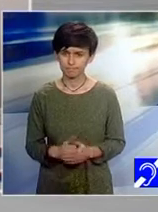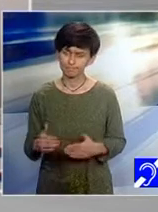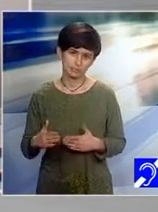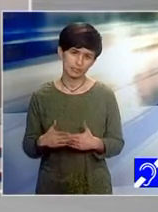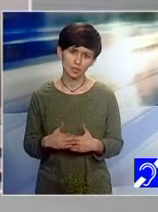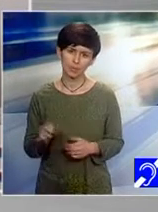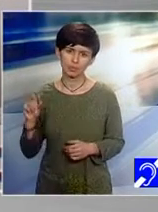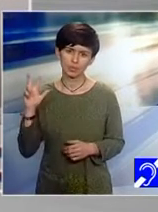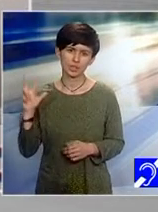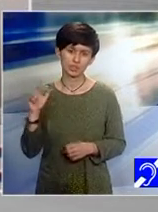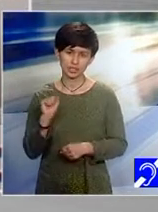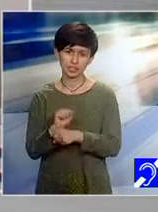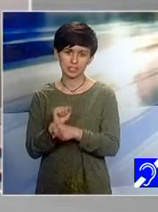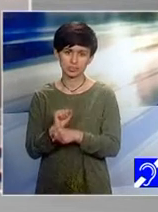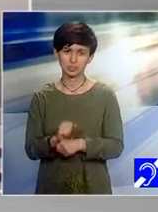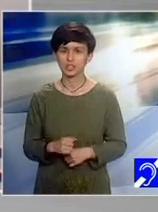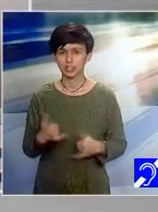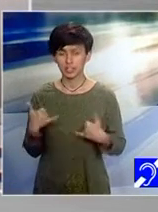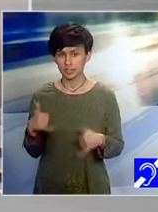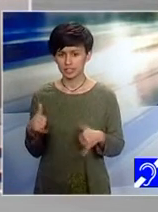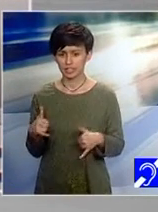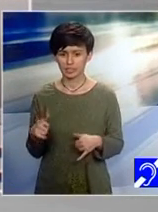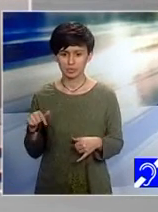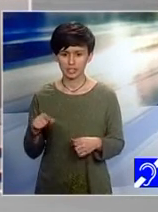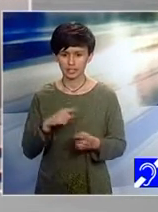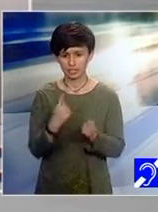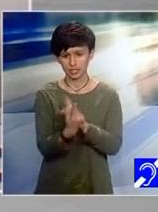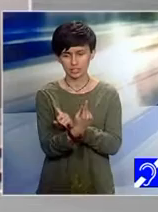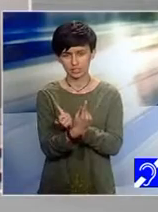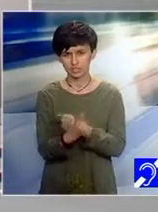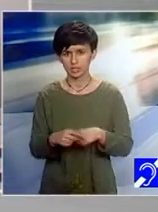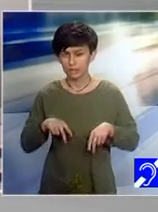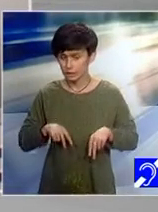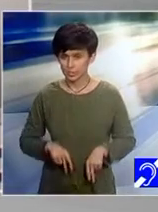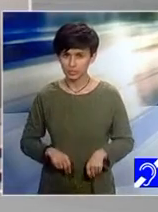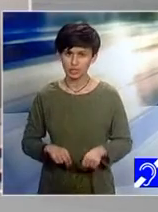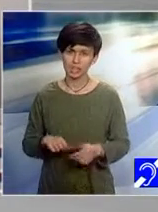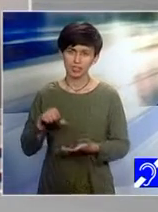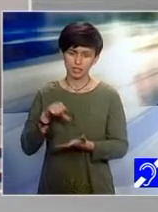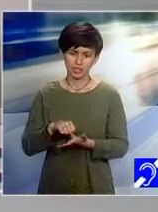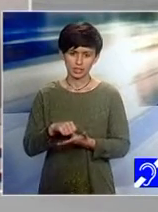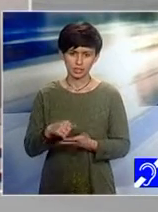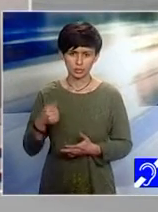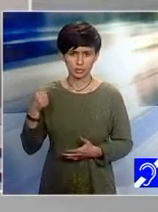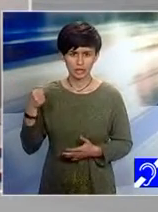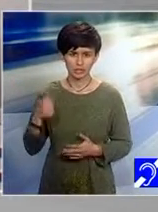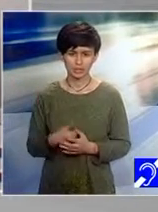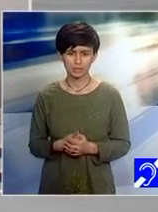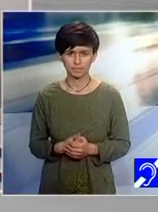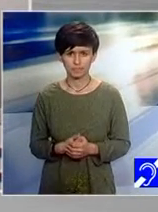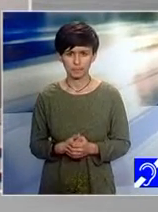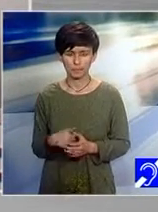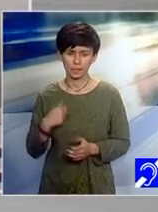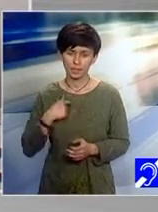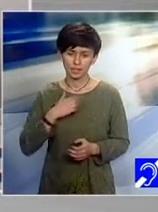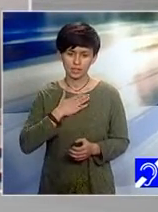3 săptămâni s-a întâmplat acest schimb la nivel de președinte al filialei. Eu din capul locului doresc să